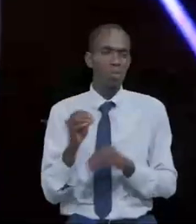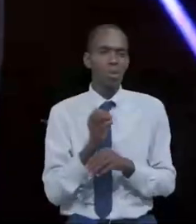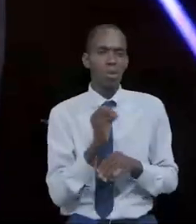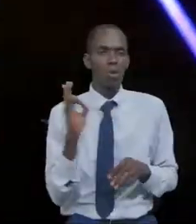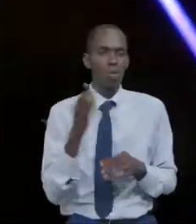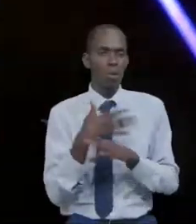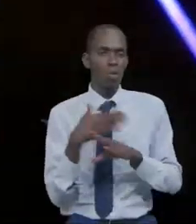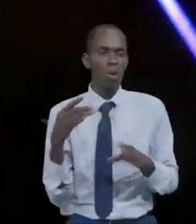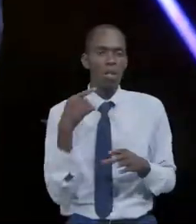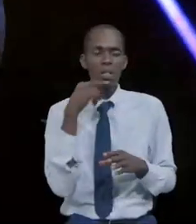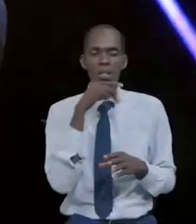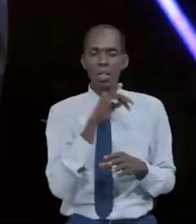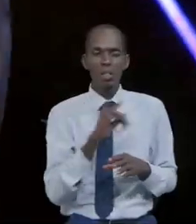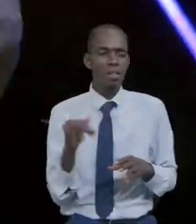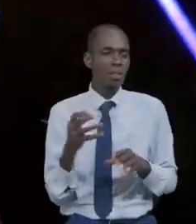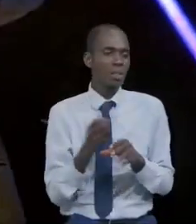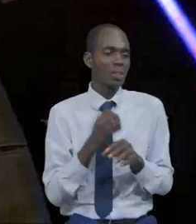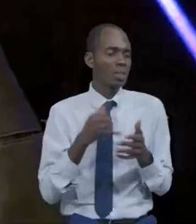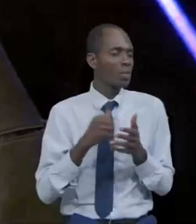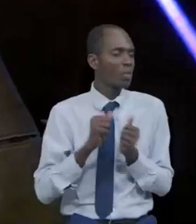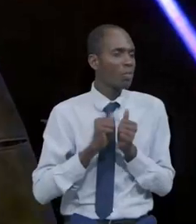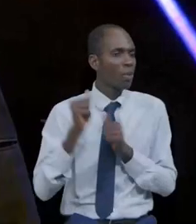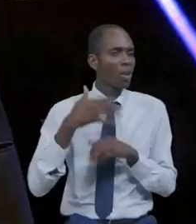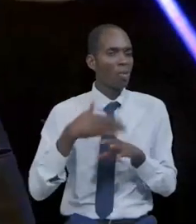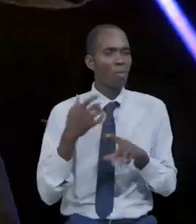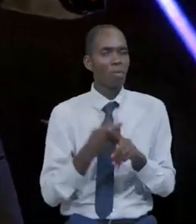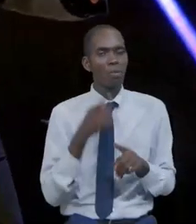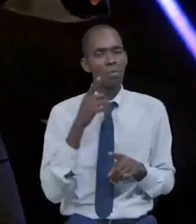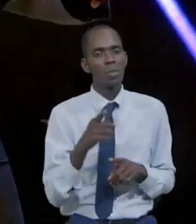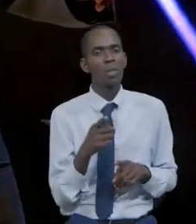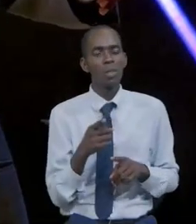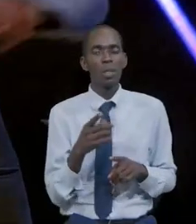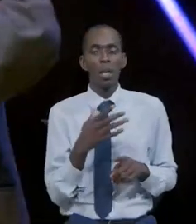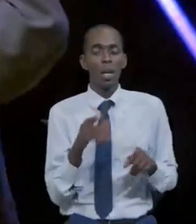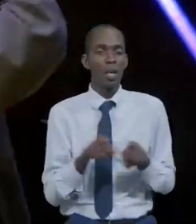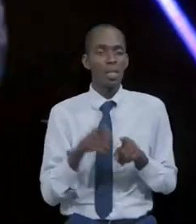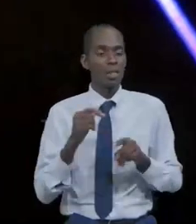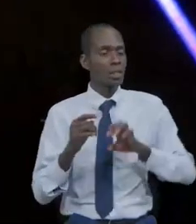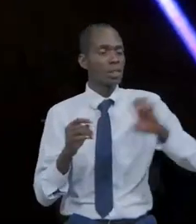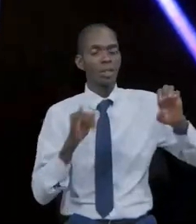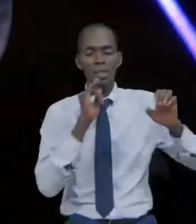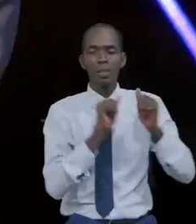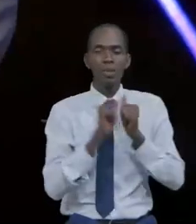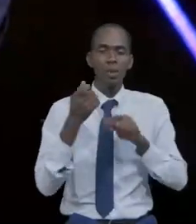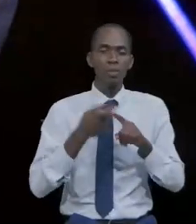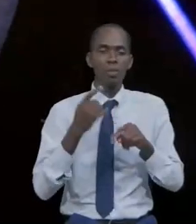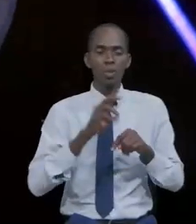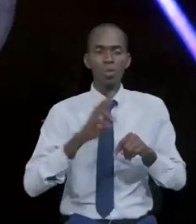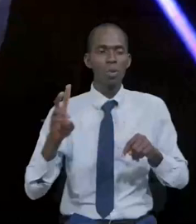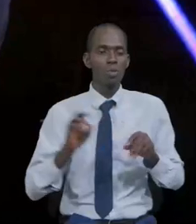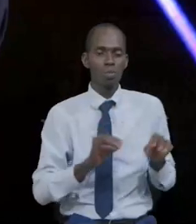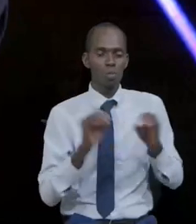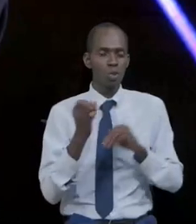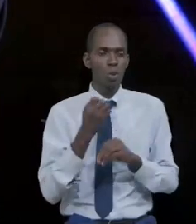renoncez aux mensonges, éloignez cela de vous, comme l'Orient est loin de l'Occident. Alors renoncez